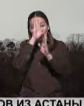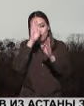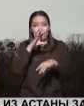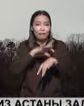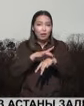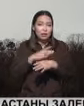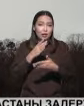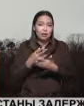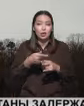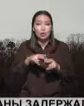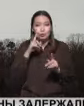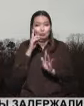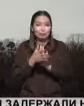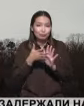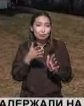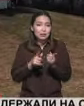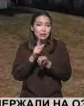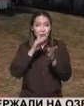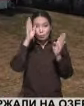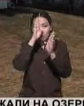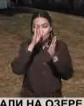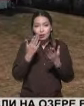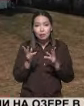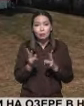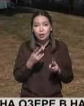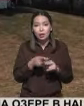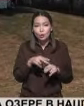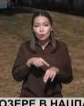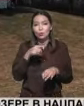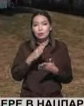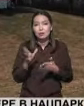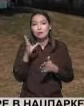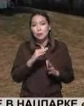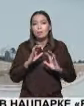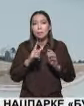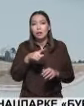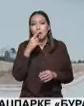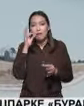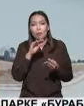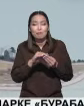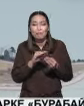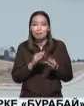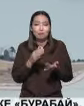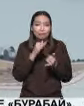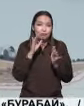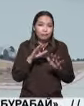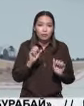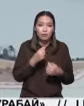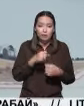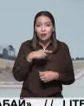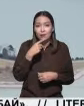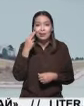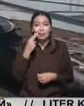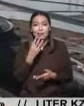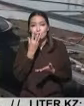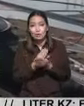факторов. К тому же, учитывая изменения климата, последствия которого ощущаются по всему миру, говорить о стабильности не приходится, считает эксперт. Китай же со